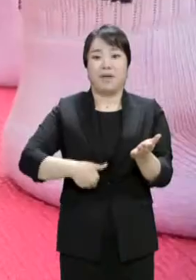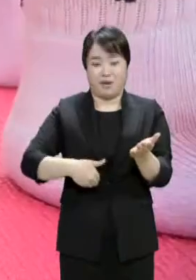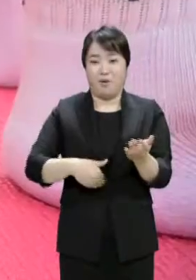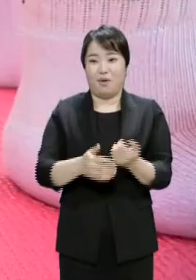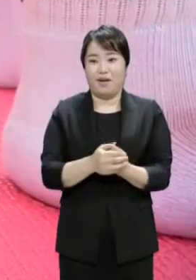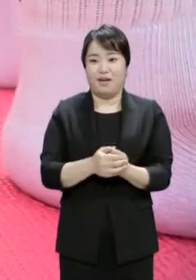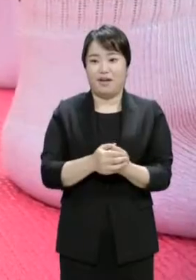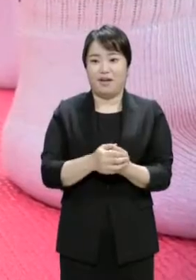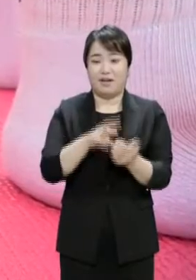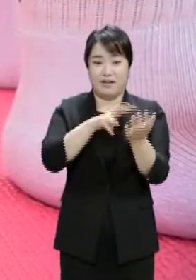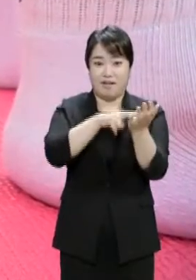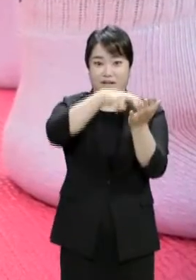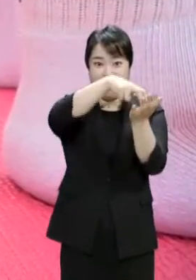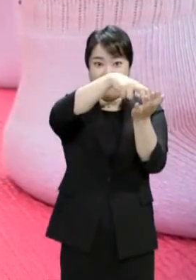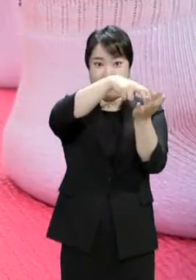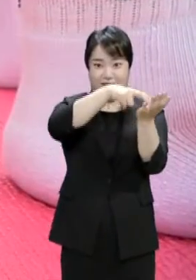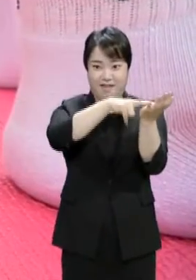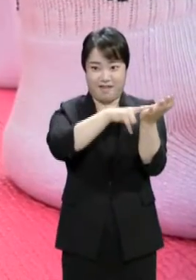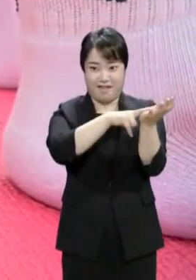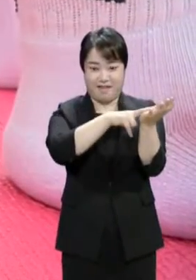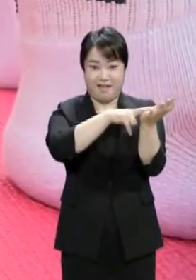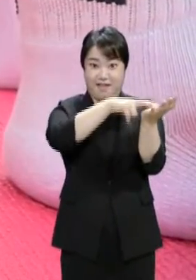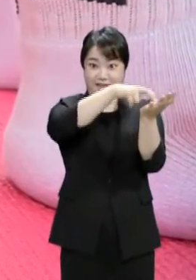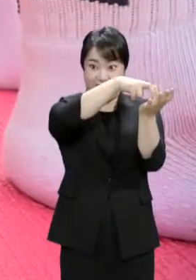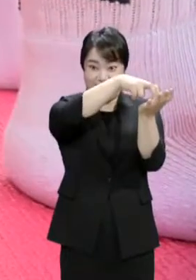시작! 하나,